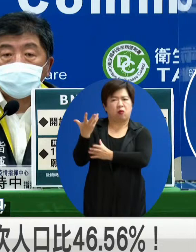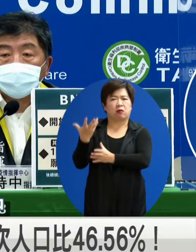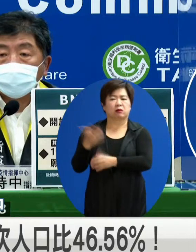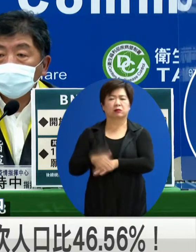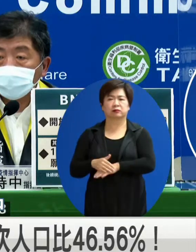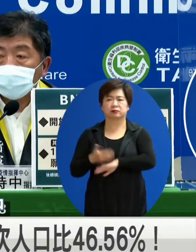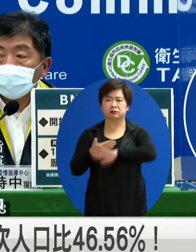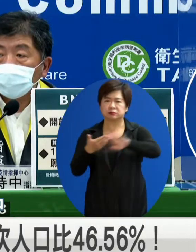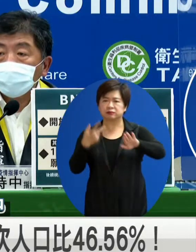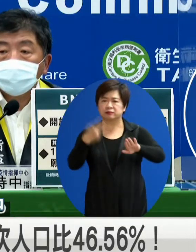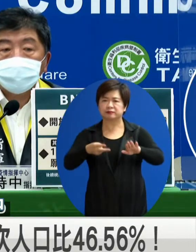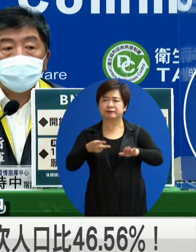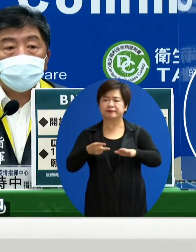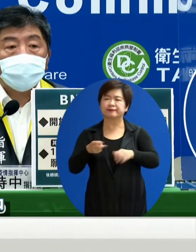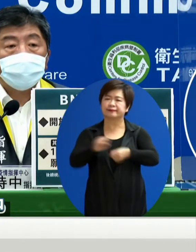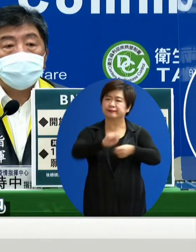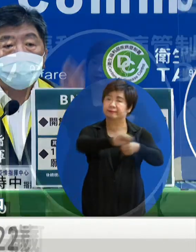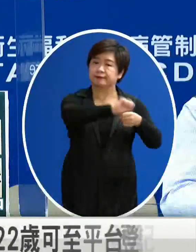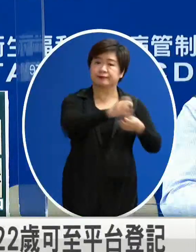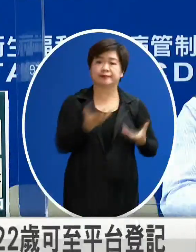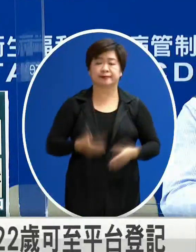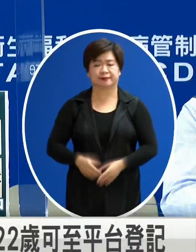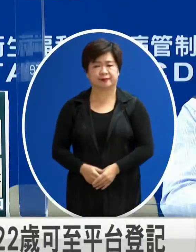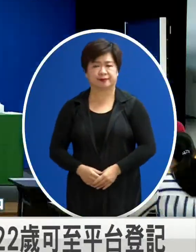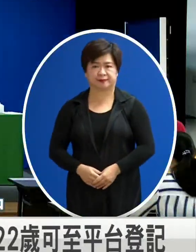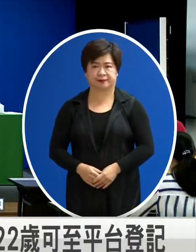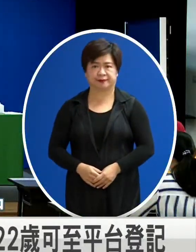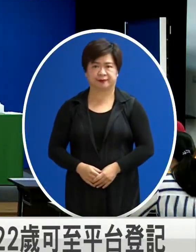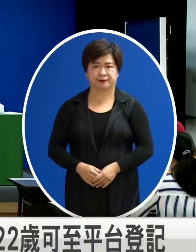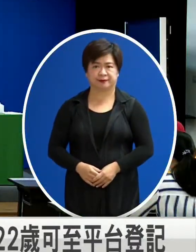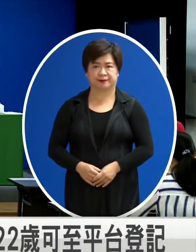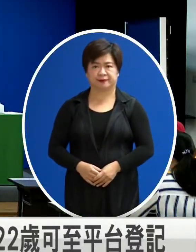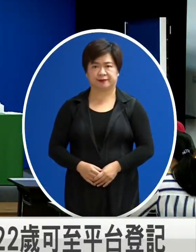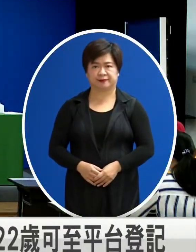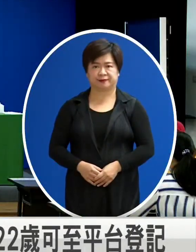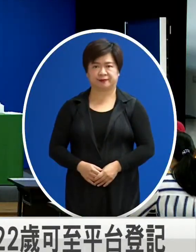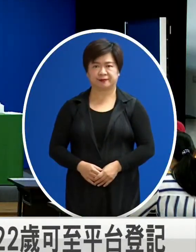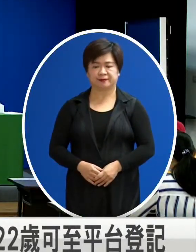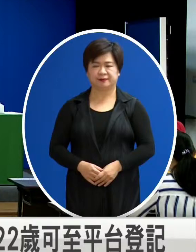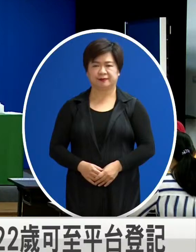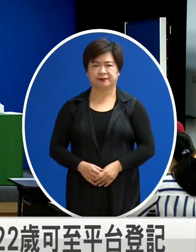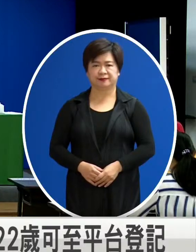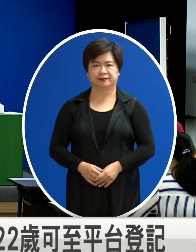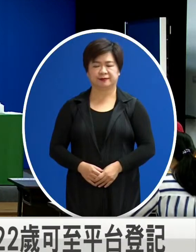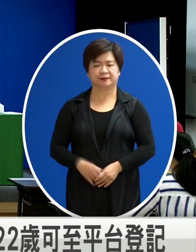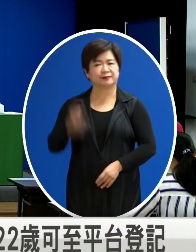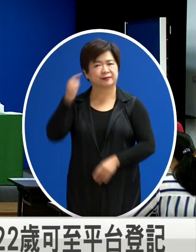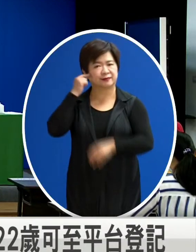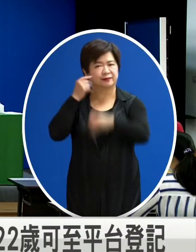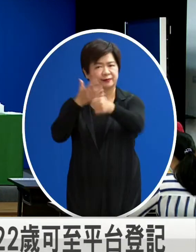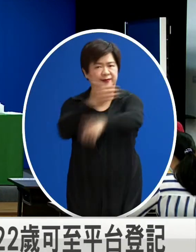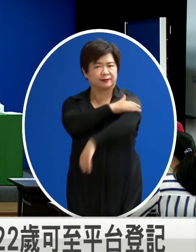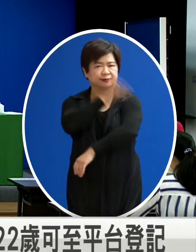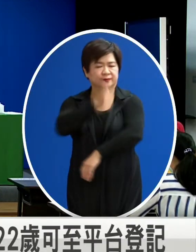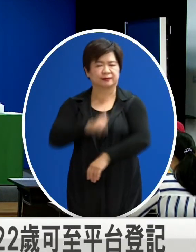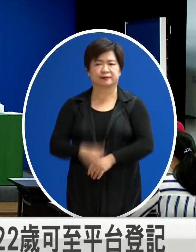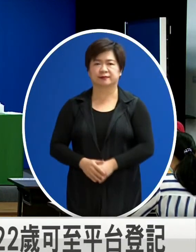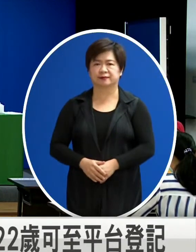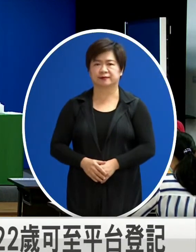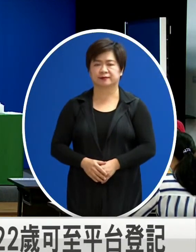的我们再跟大家做报告。 指挥官好，我想请教，就是